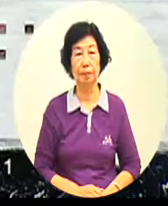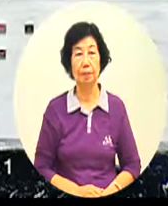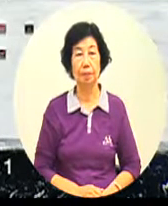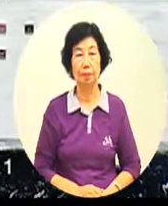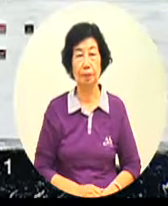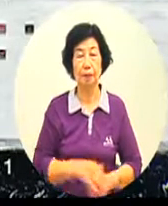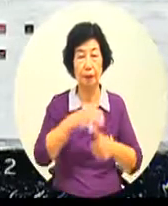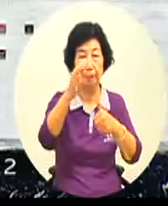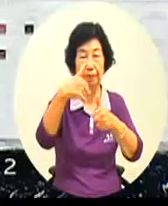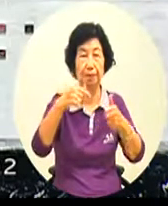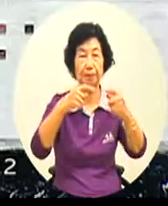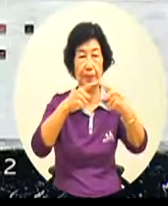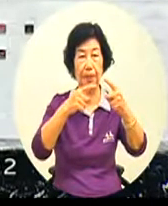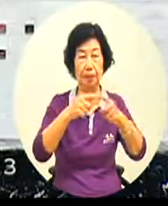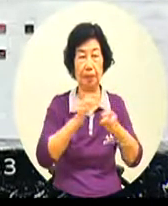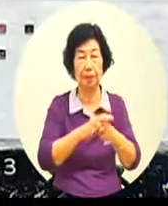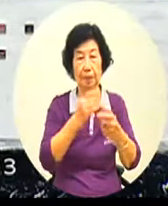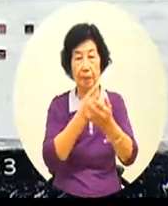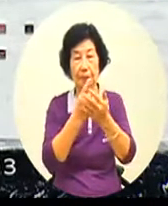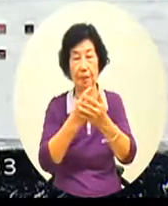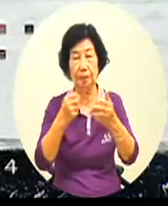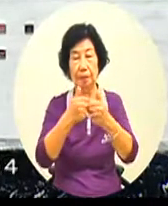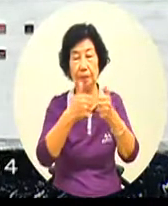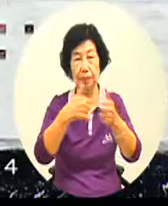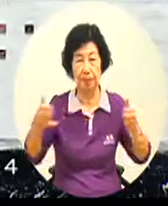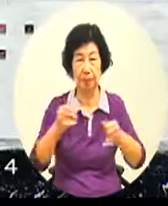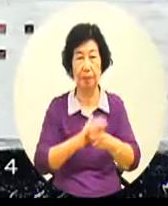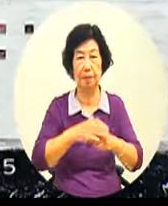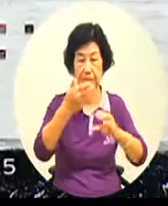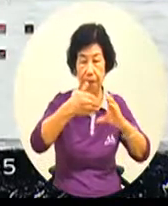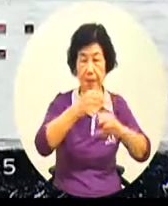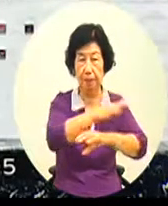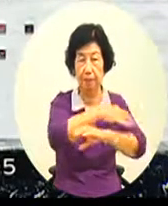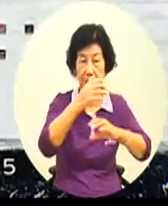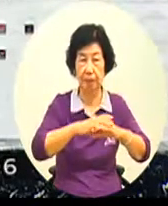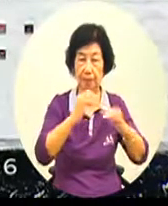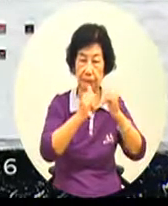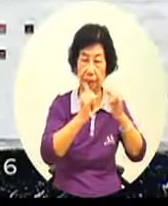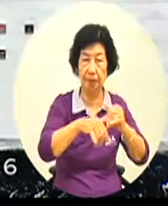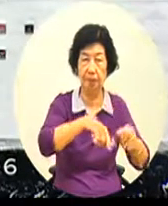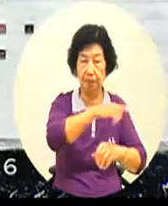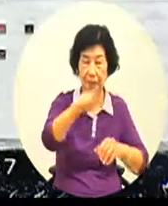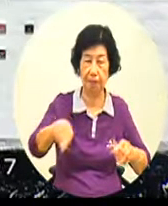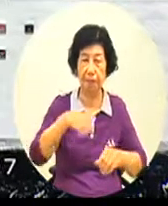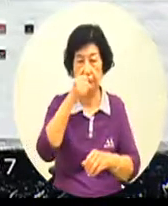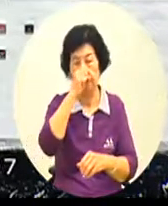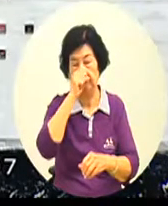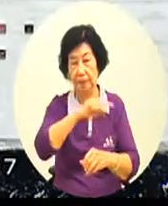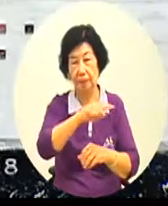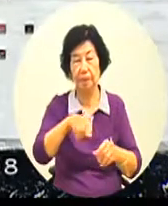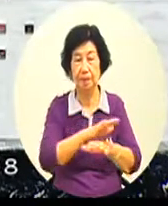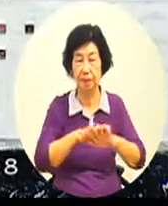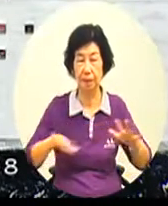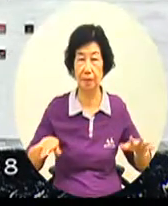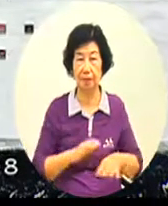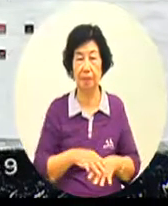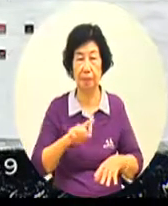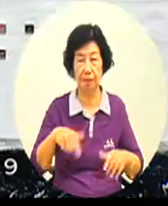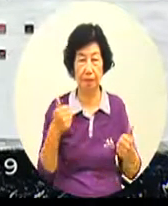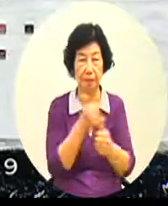召集人，各位议员女士先生，各位媒体朋友，各位市民朋友，太感恩走太感好，在这里代表客委会